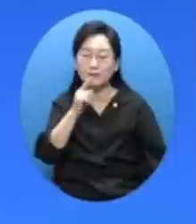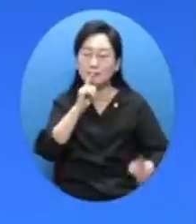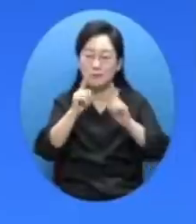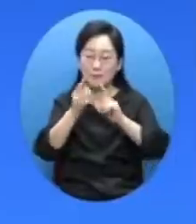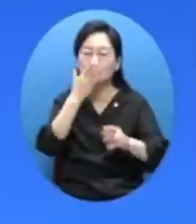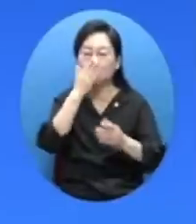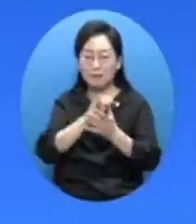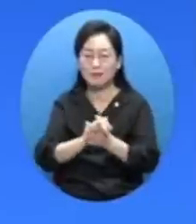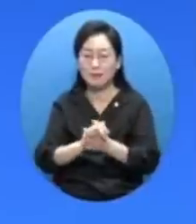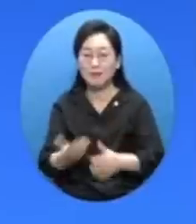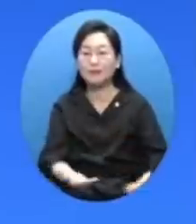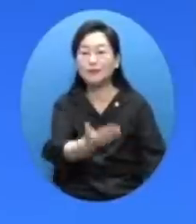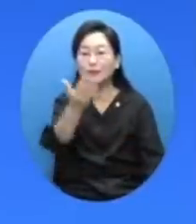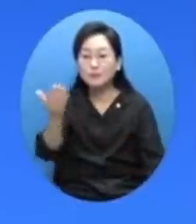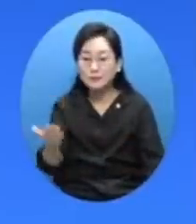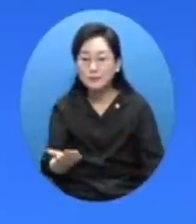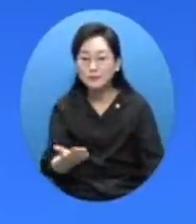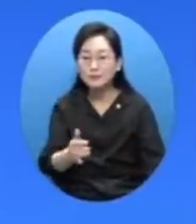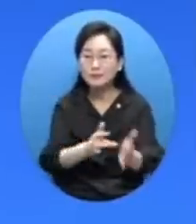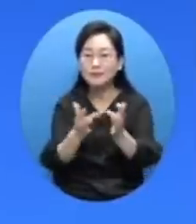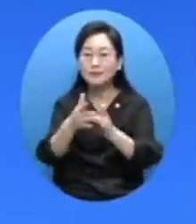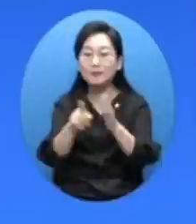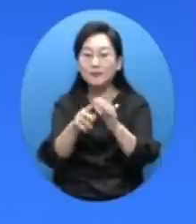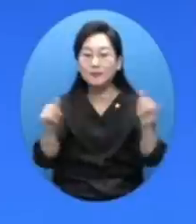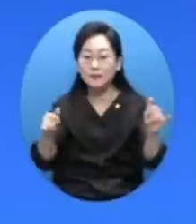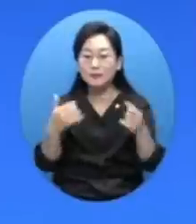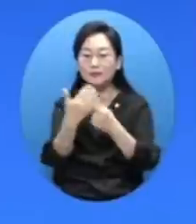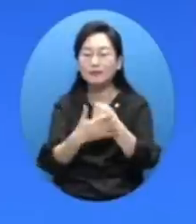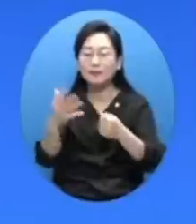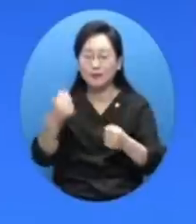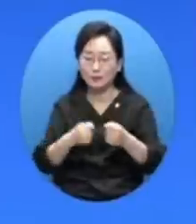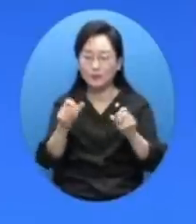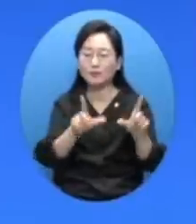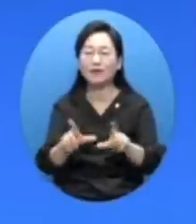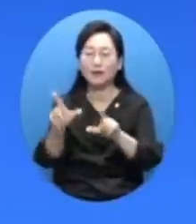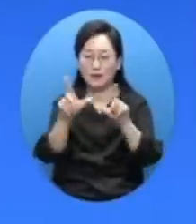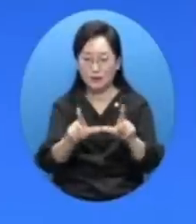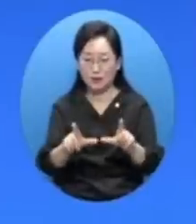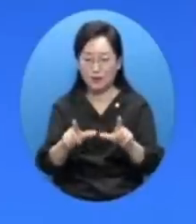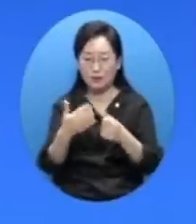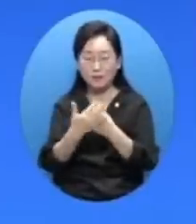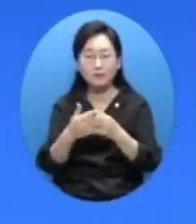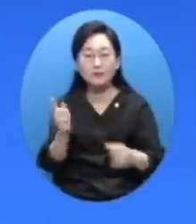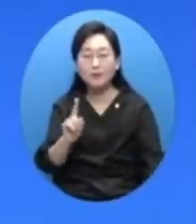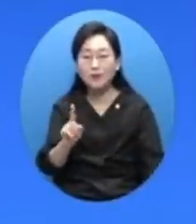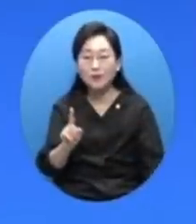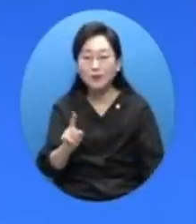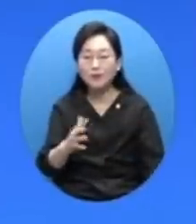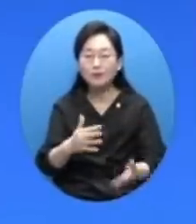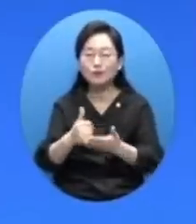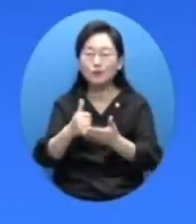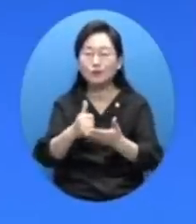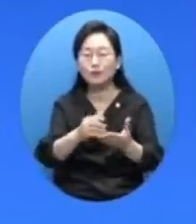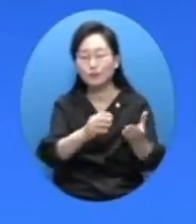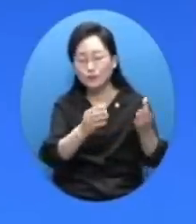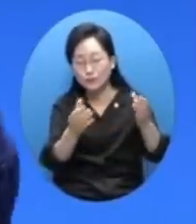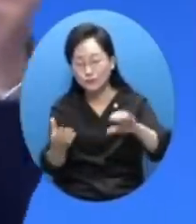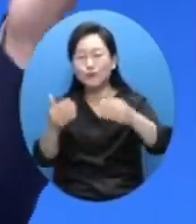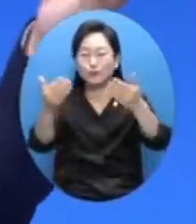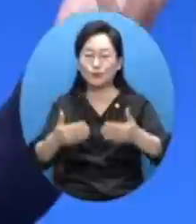여러분 예수 믿는 사람들은 은혜로 삽니다 그 은혜는 무엇이냐 주님이 부어주시는 은혜